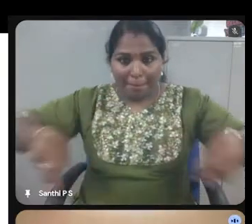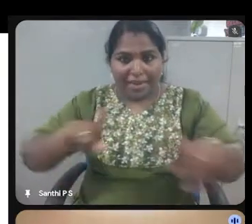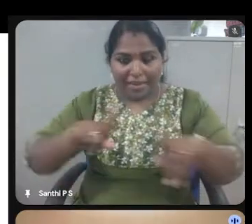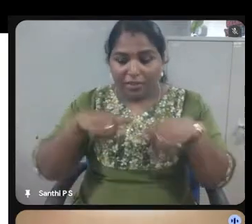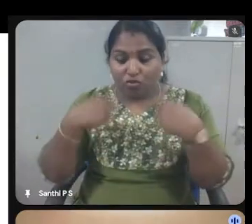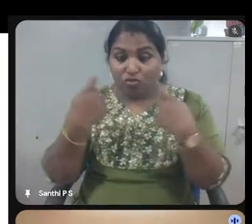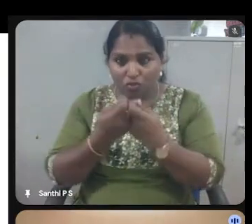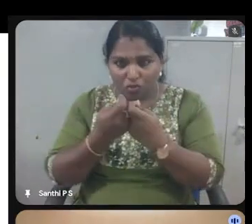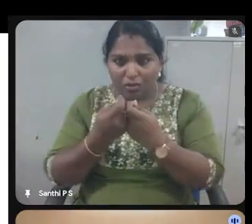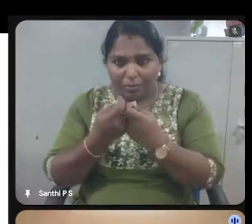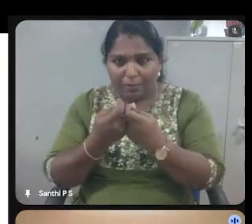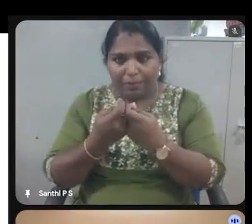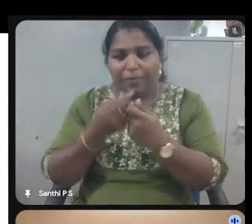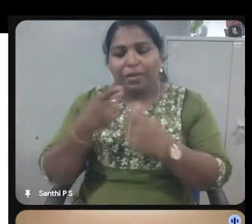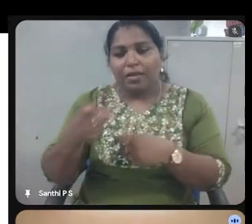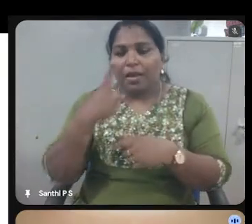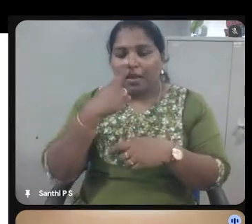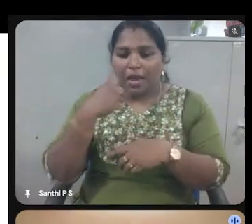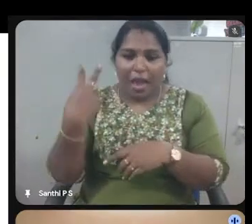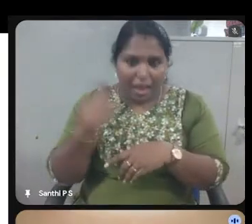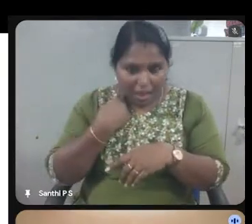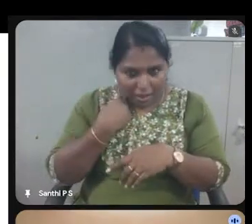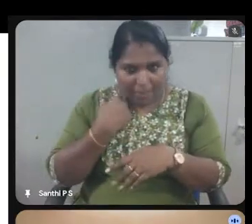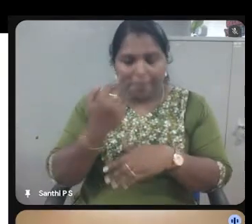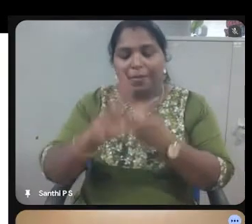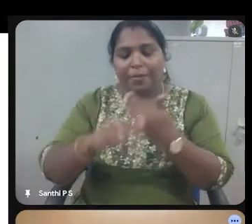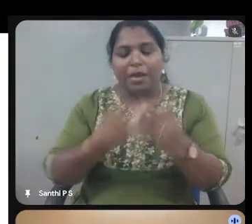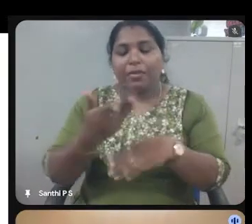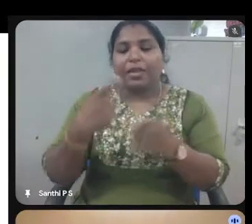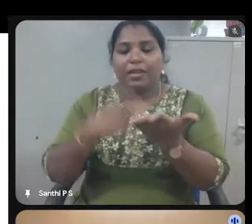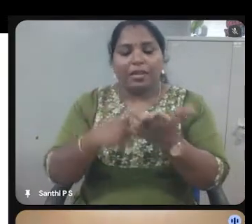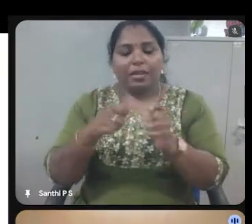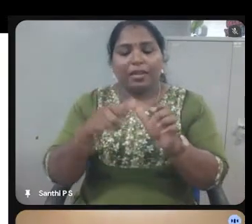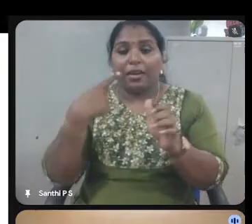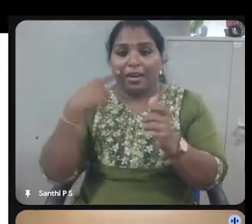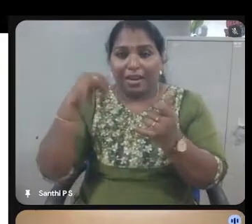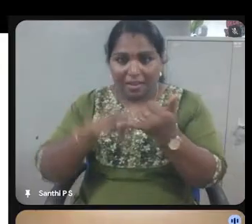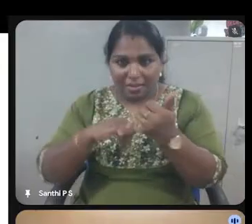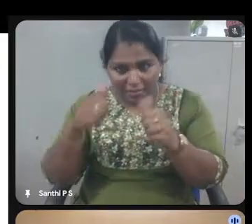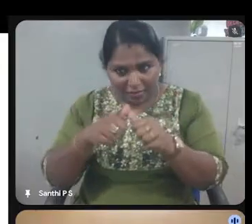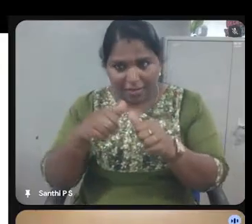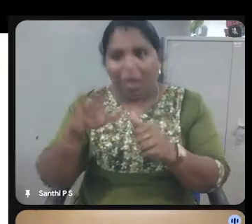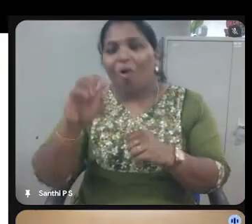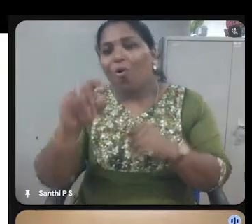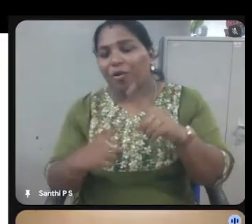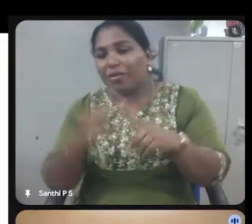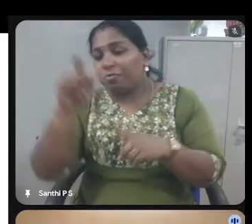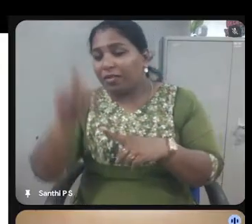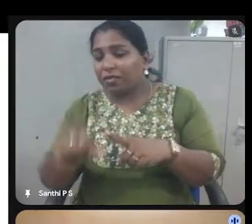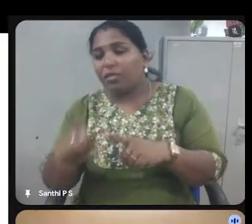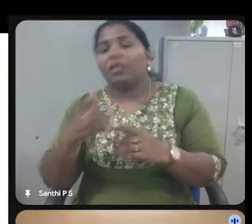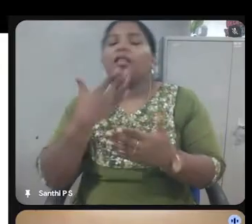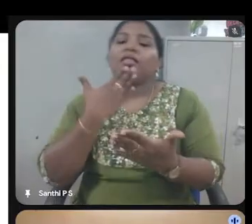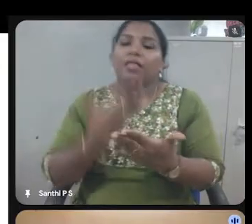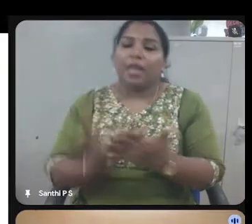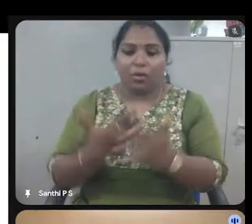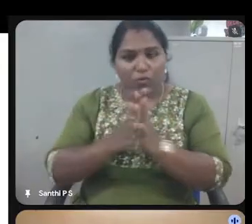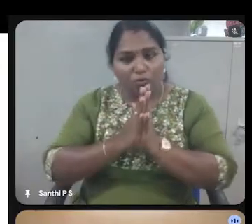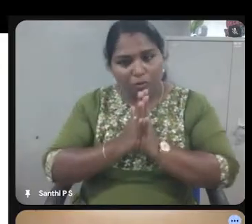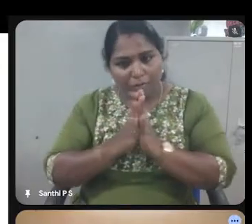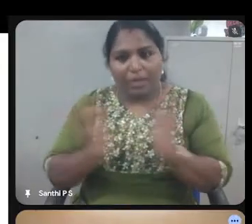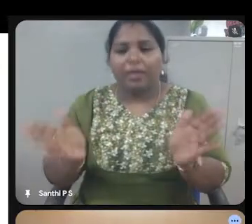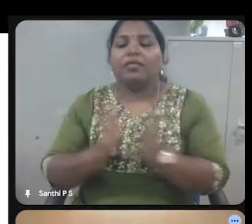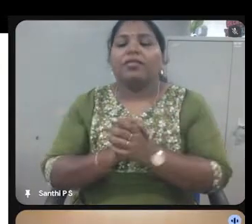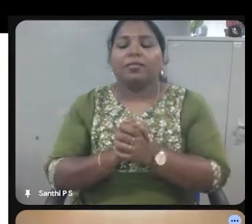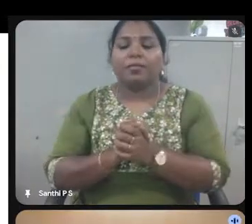പാനൽ എക്സ്പേർട്സ് ആയിട്ട് ജോയിൻ ചെയ്ത ഒക്കുപേഷണൽ തെറപ്പിസ്റ്റ് മിസ് റേസ, സൈക്കോളജിസ്റ്റ് ഡോക്ടർ ആൻ വർഗീസിനും നിഡാസ് ടീം നന്ദി അറിയിക്കുന്നു. താങ്ക് യു